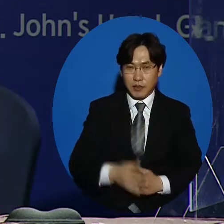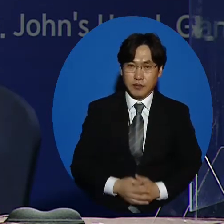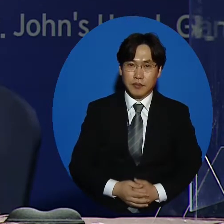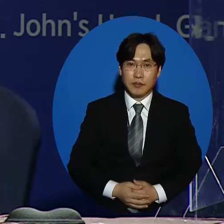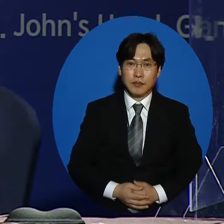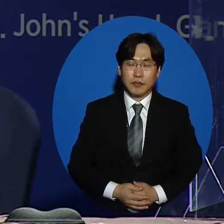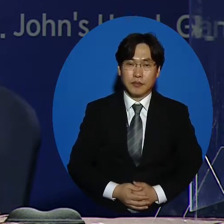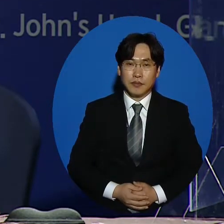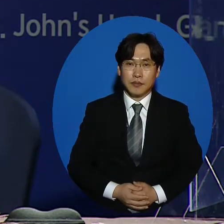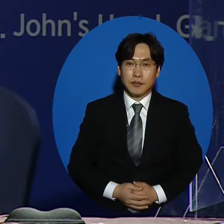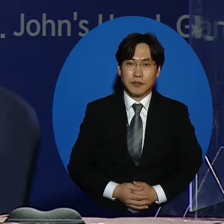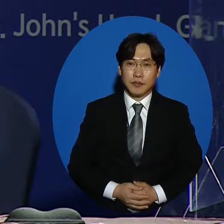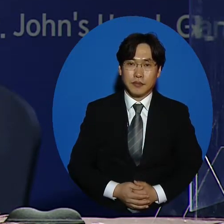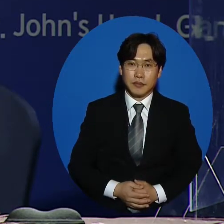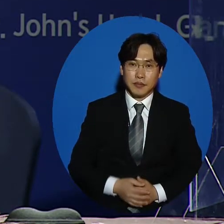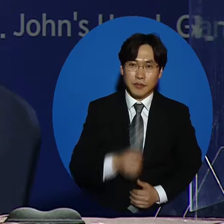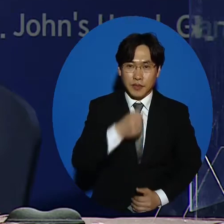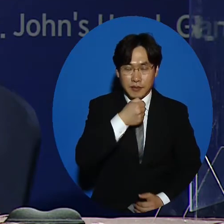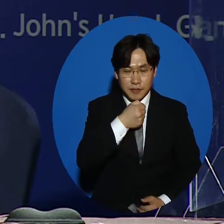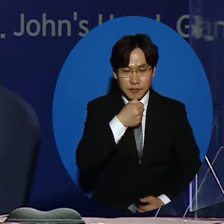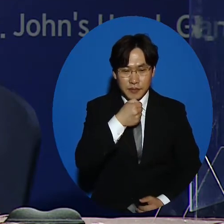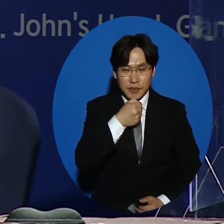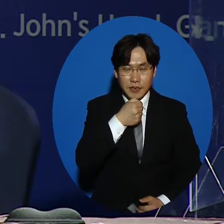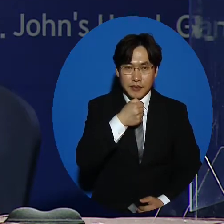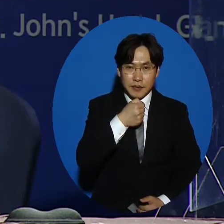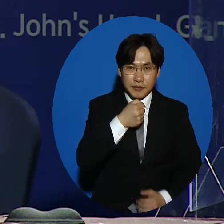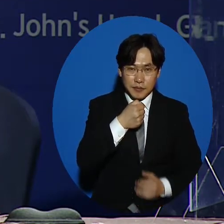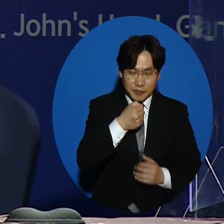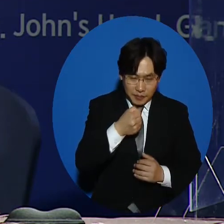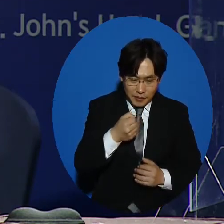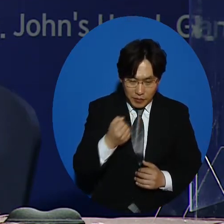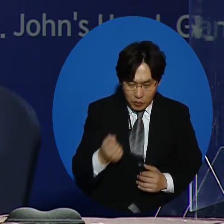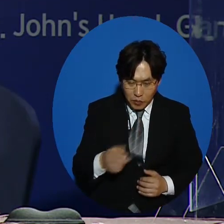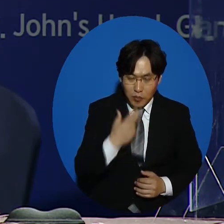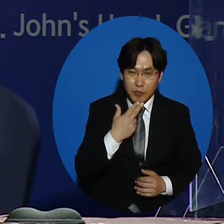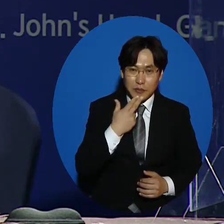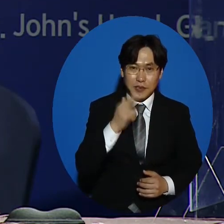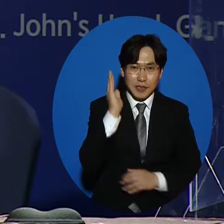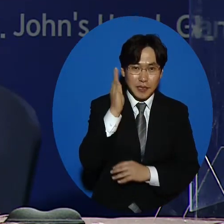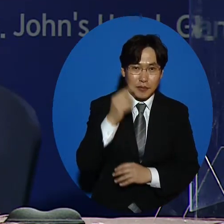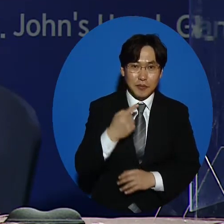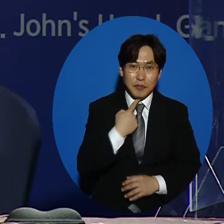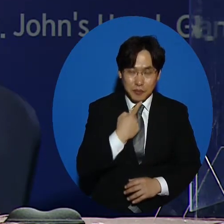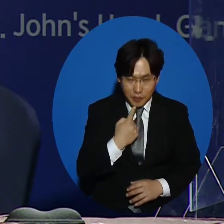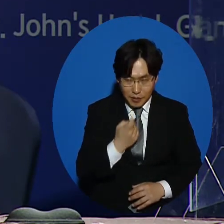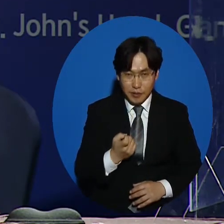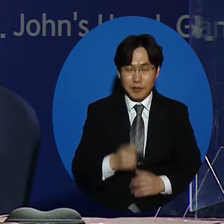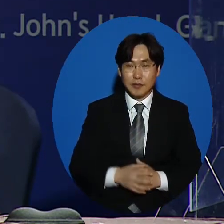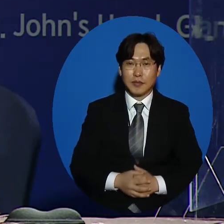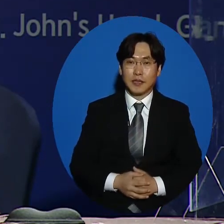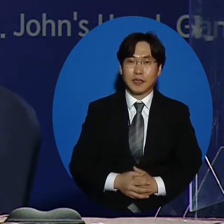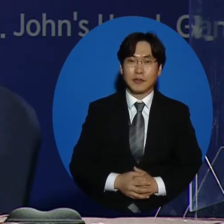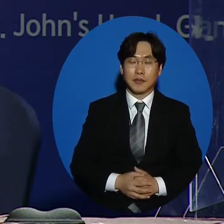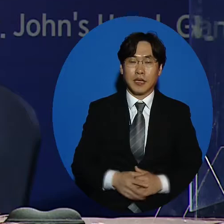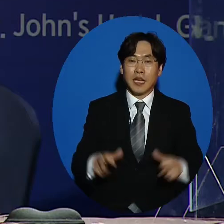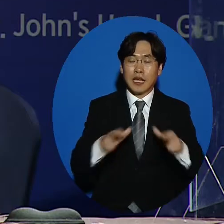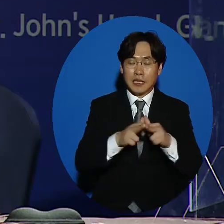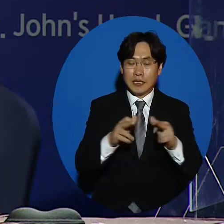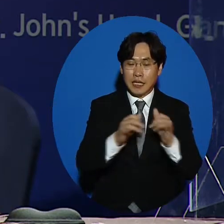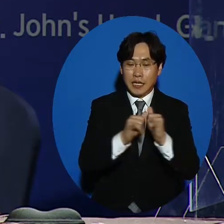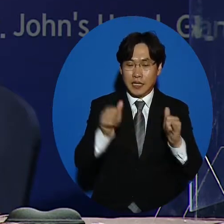깜빡 잊고 마이크도 안 들고 그냥 얘기할 뻔했습니다. 장애인 평생교육의 미래,